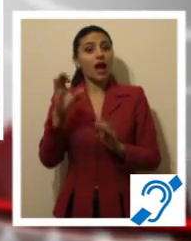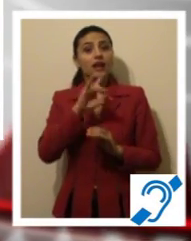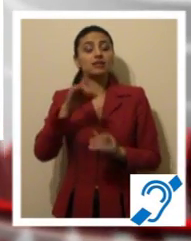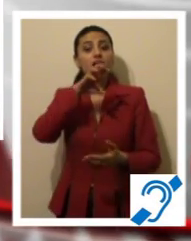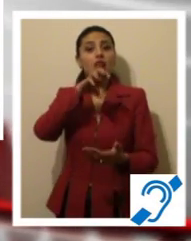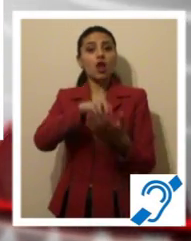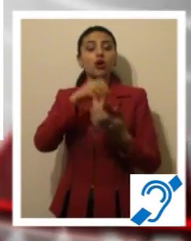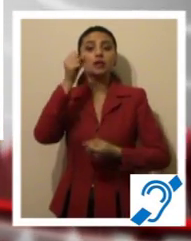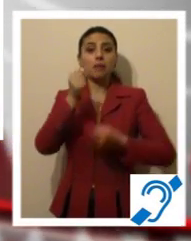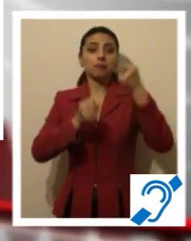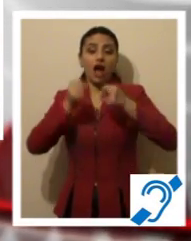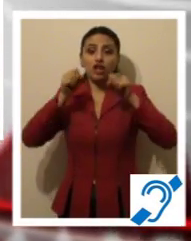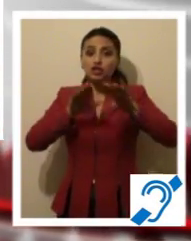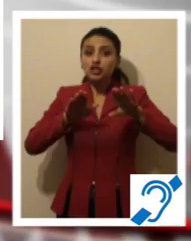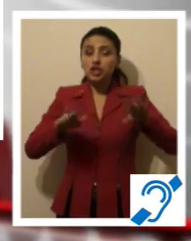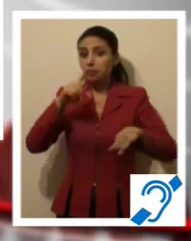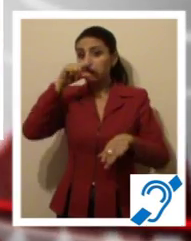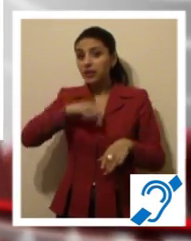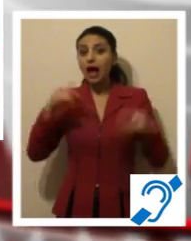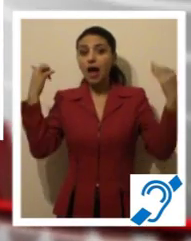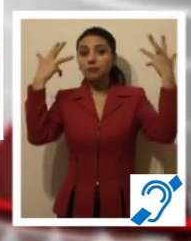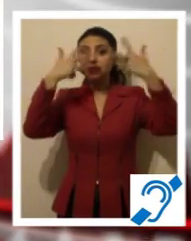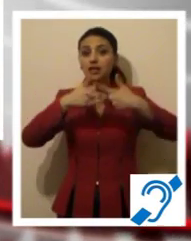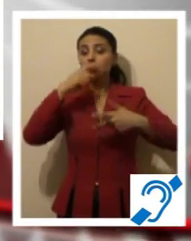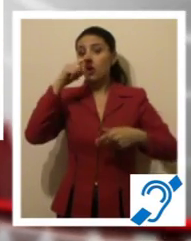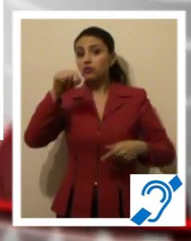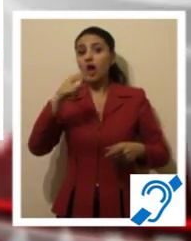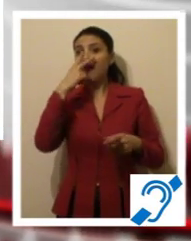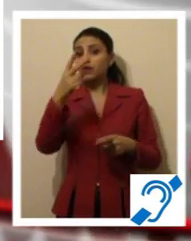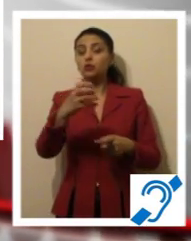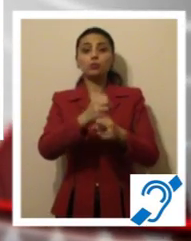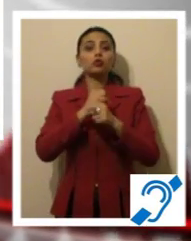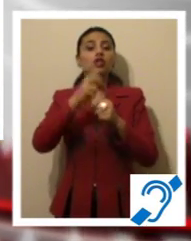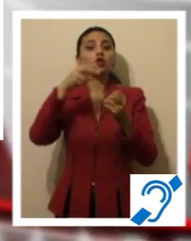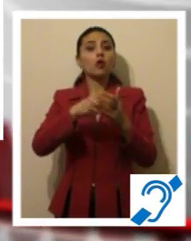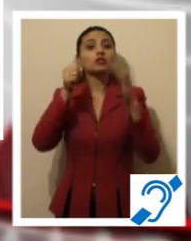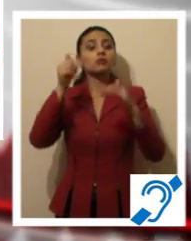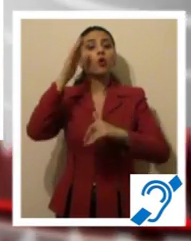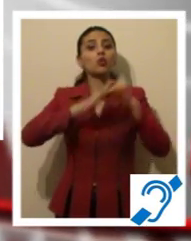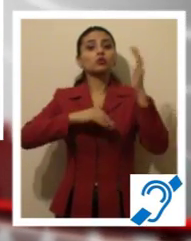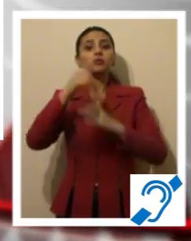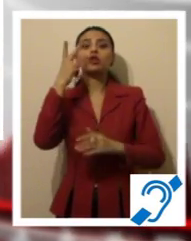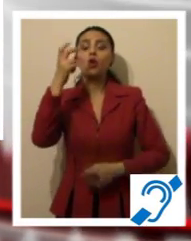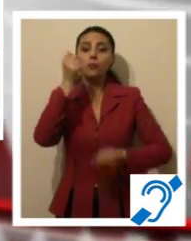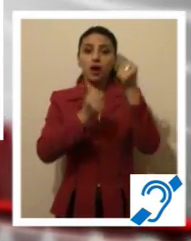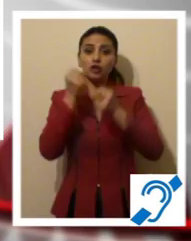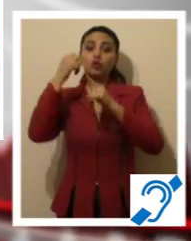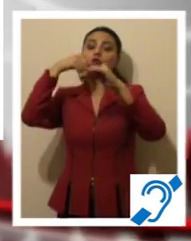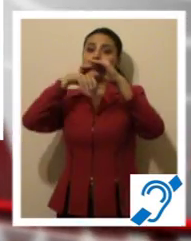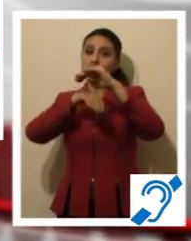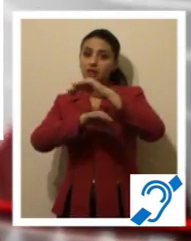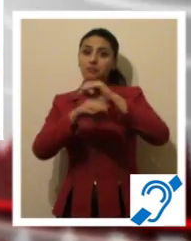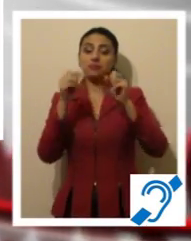de parcare din Pitești, administrația municipală a prevăzut în bugetul pe 2016 construirea a două parcări supraterane pe